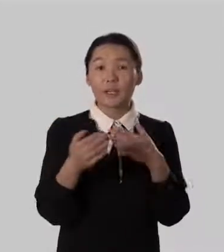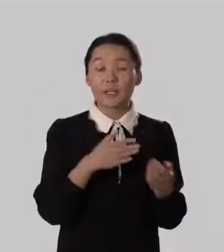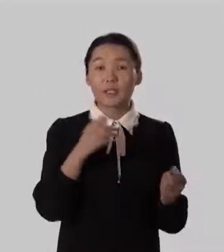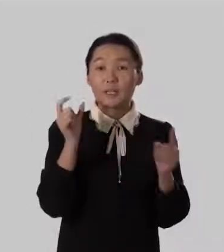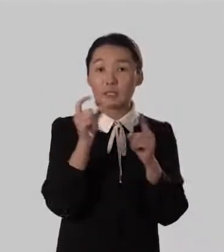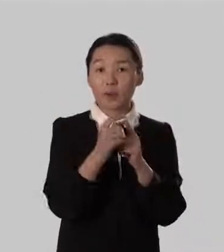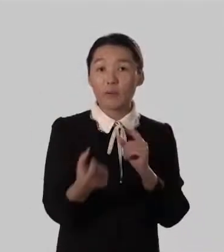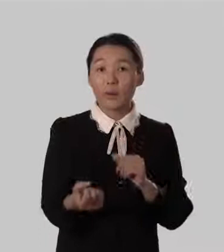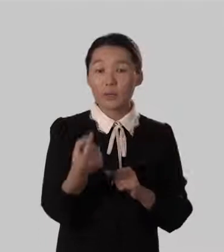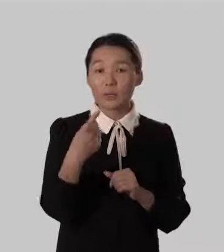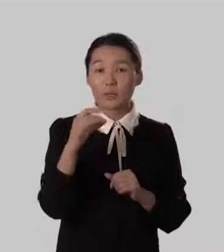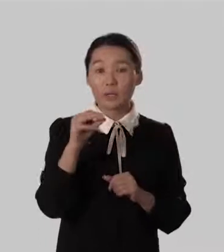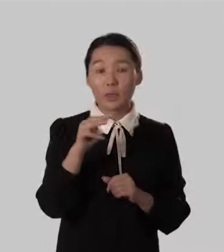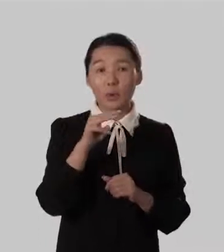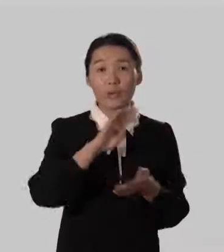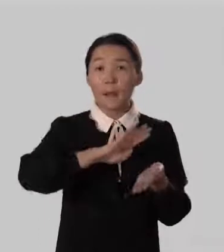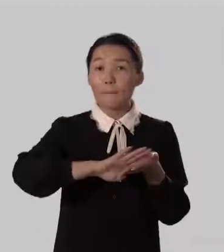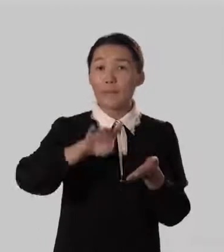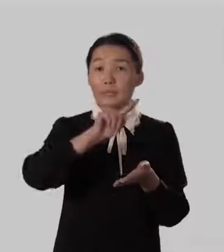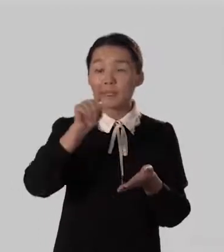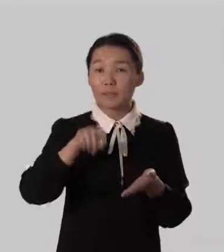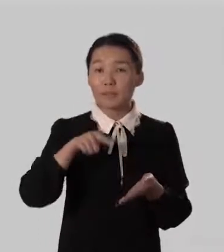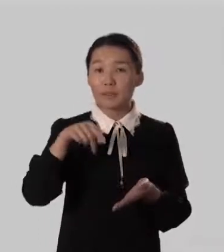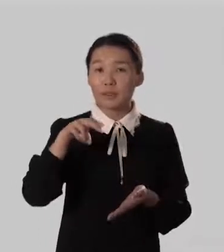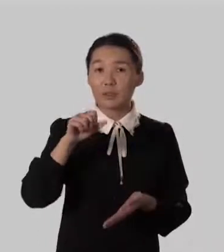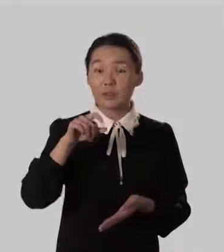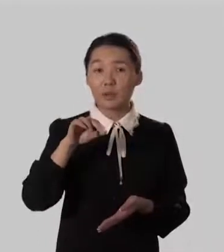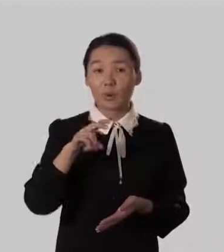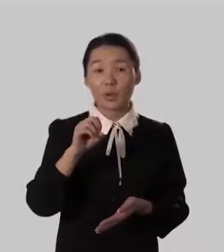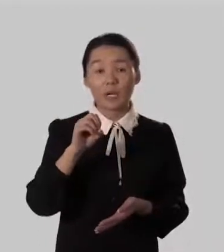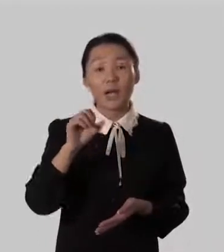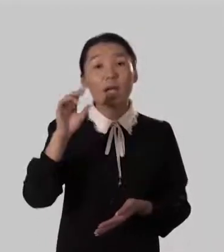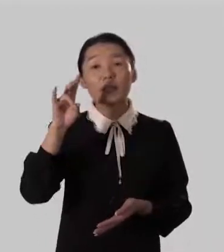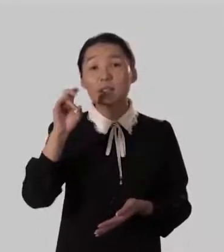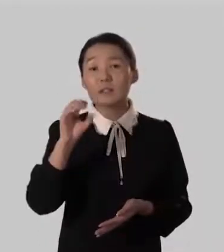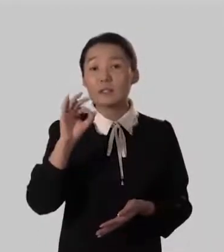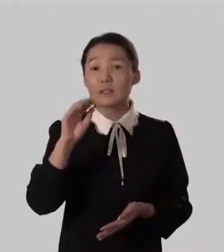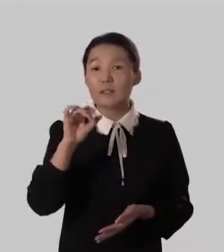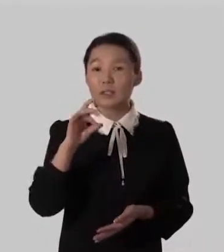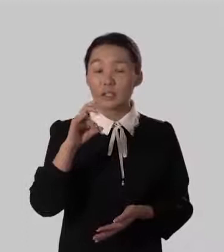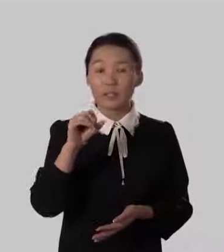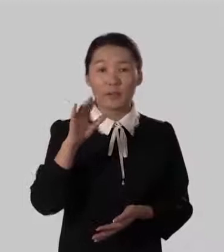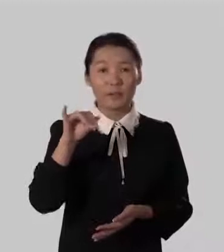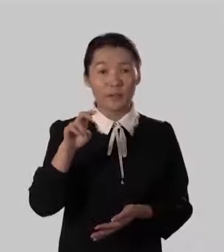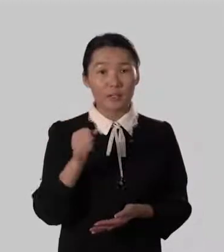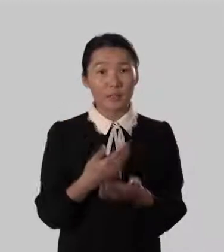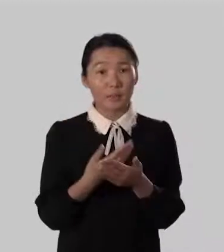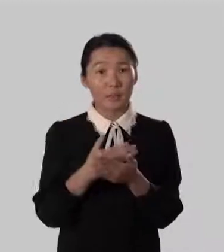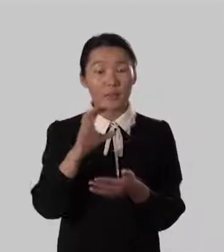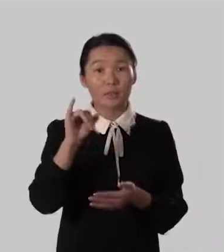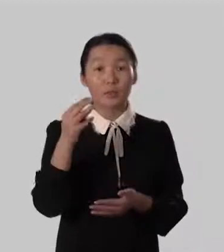если слово образовано от без приставочные глаголы несовершенного вида например